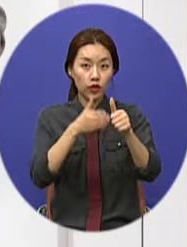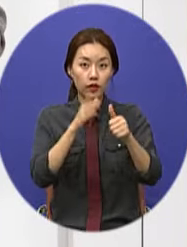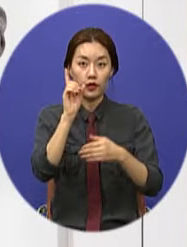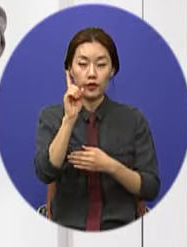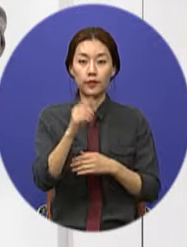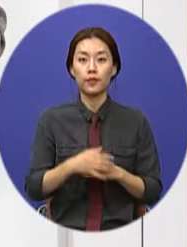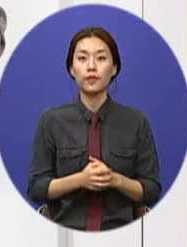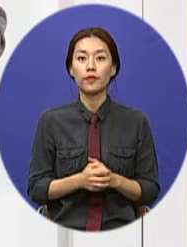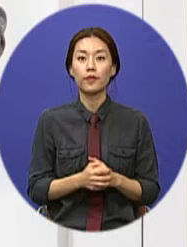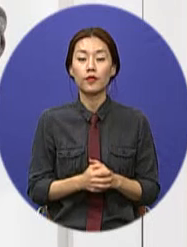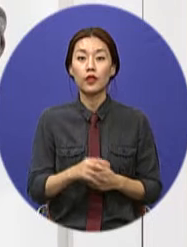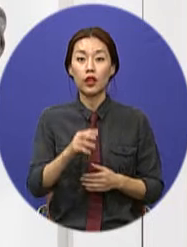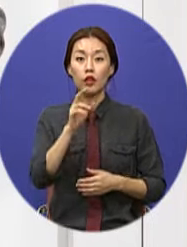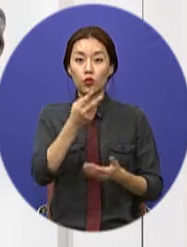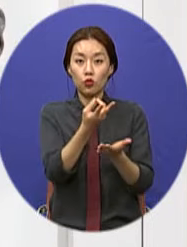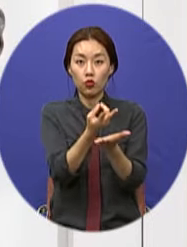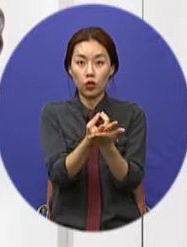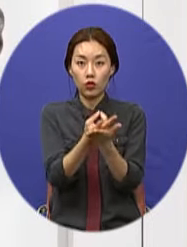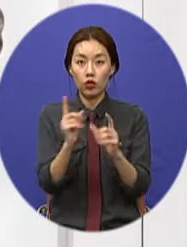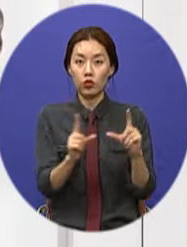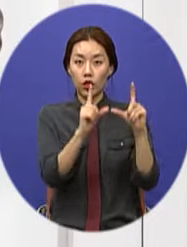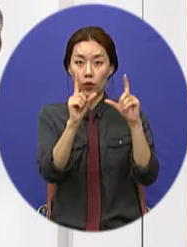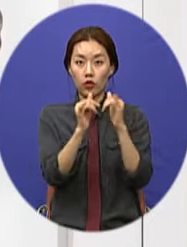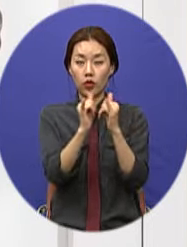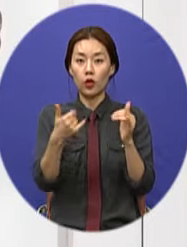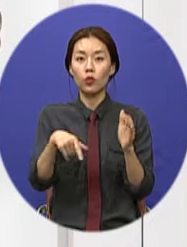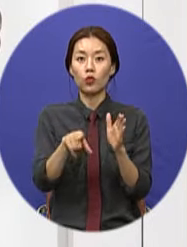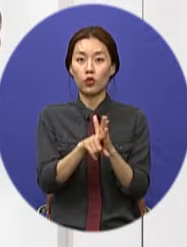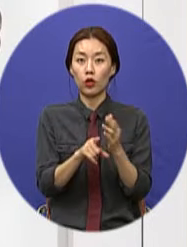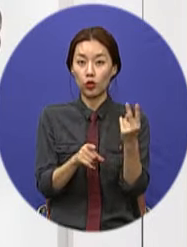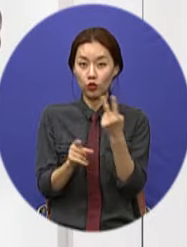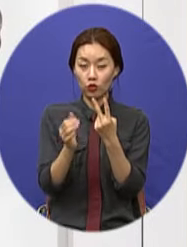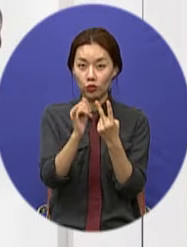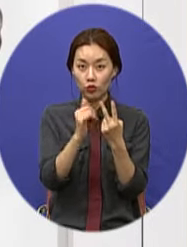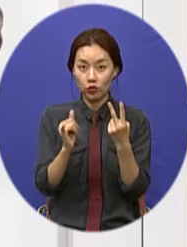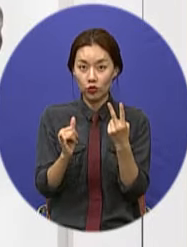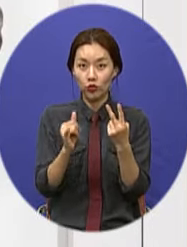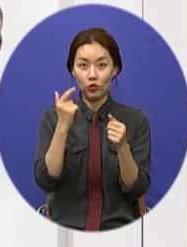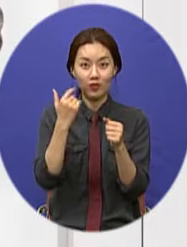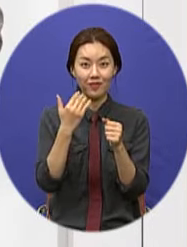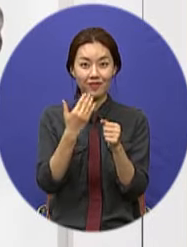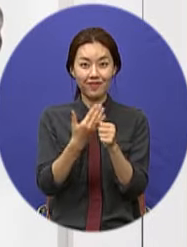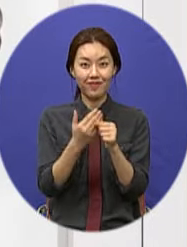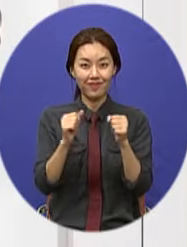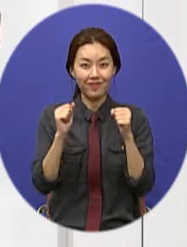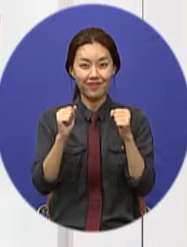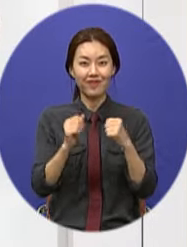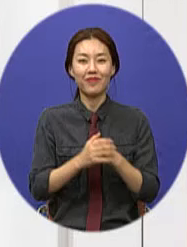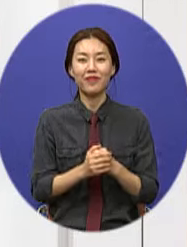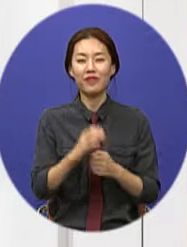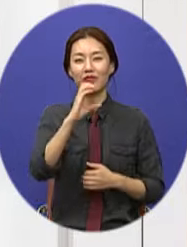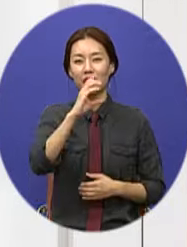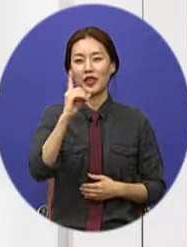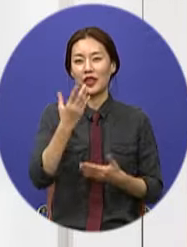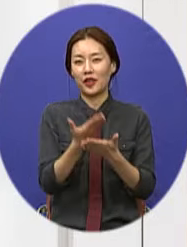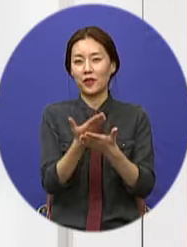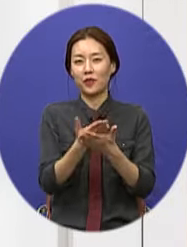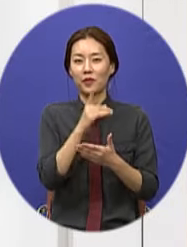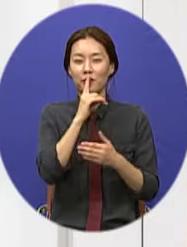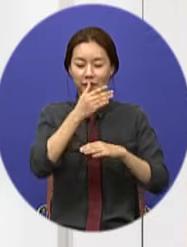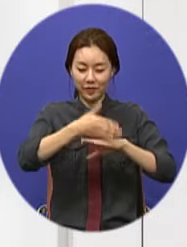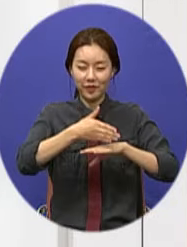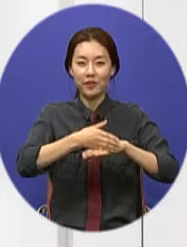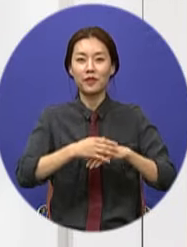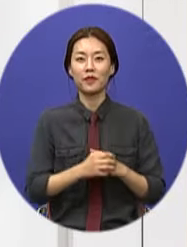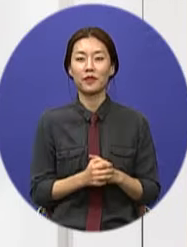네네. 이렇게 누워서 생활하는 사람을 위해서 두 분의 CD 좀 부탁하면 안 될까요? 아유, 아이고, 예. 보내드리겠습니다. 예. 알겠습니다. 아이고,